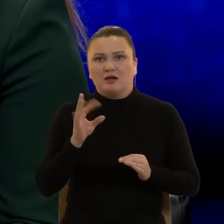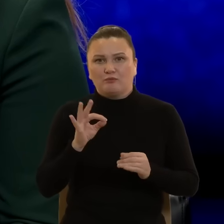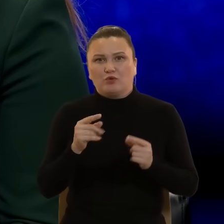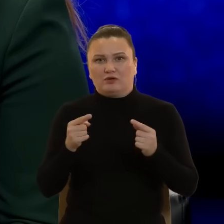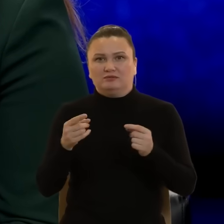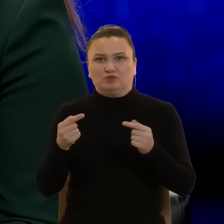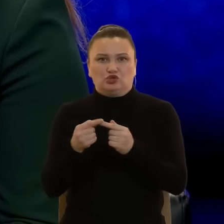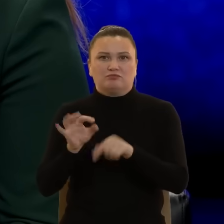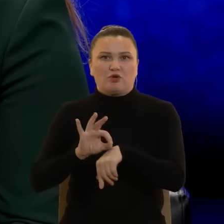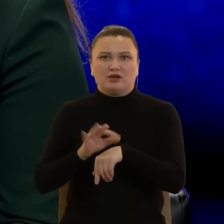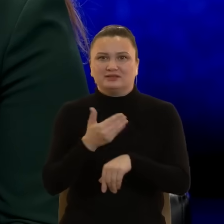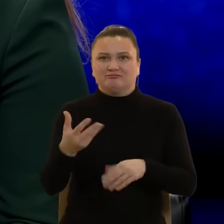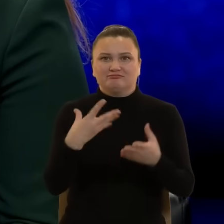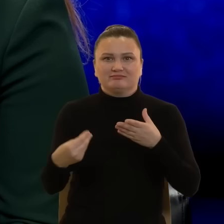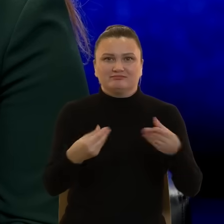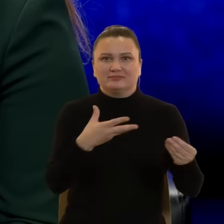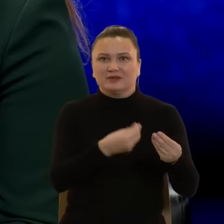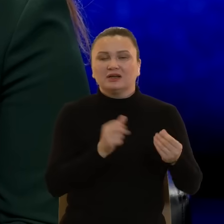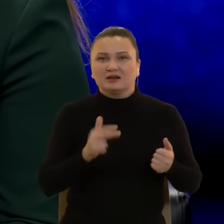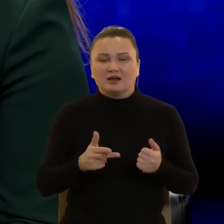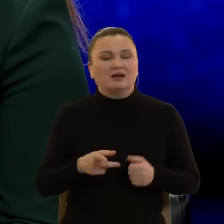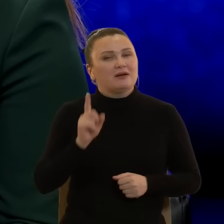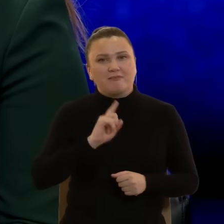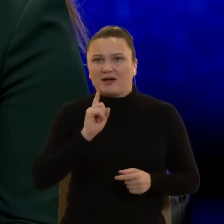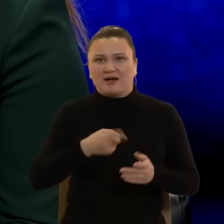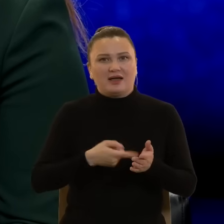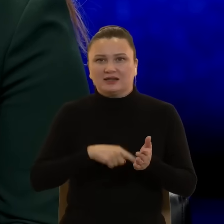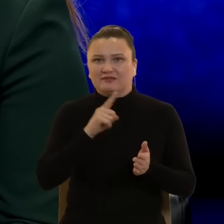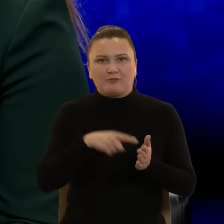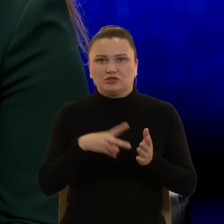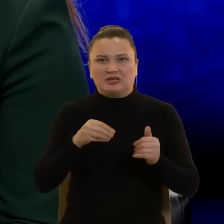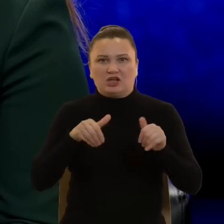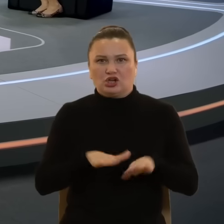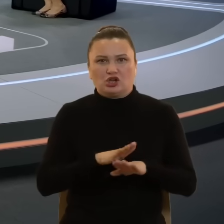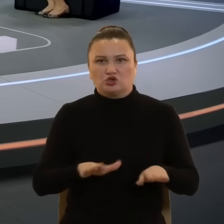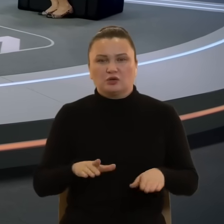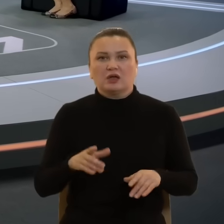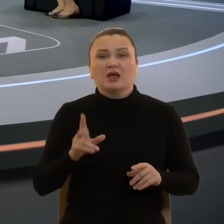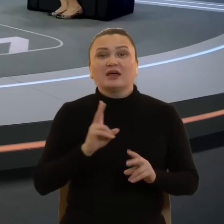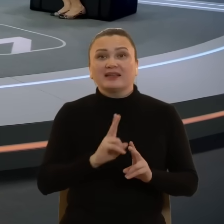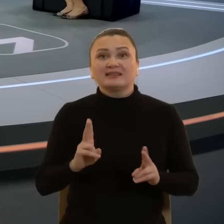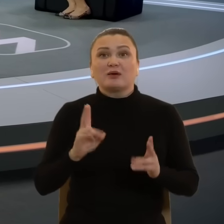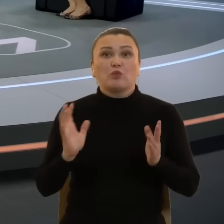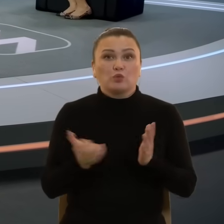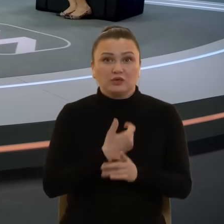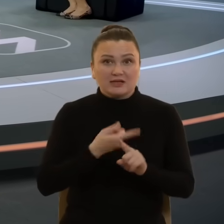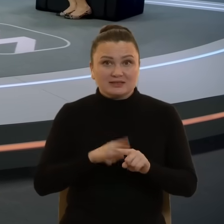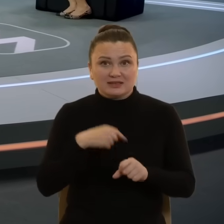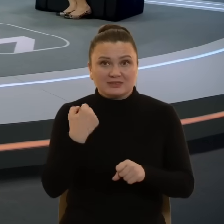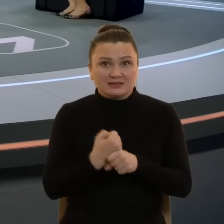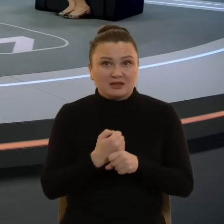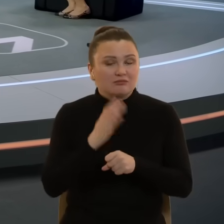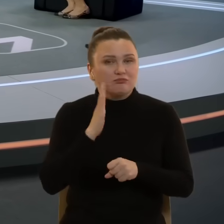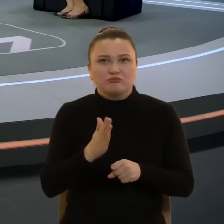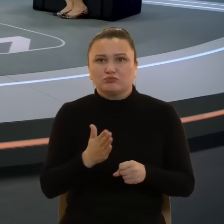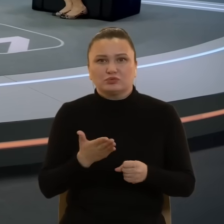И если кому-то удастся, ну, то есть мы подбираемся, наверное, к решению этой проблемы, если кому-то удастся это сделать, это, наверное,